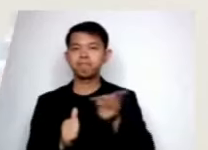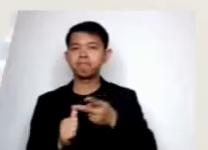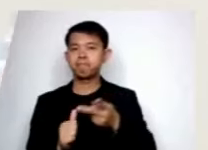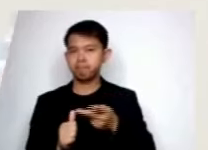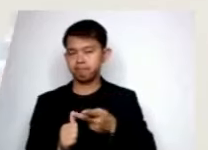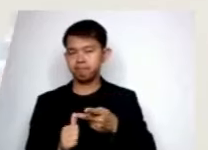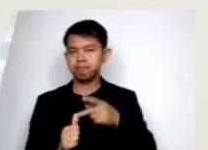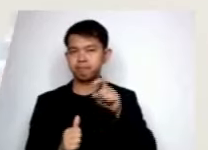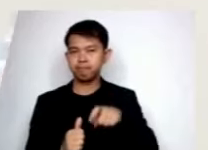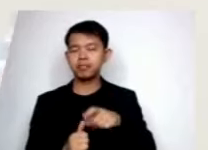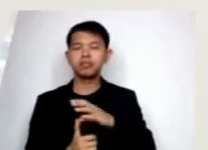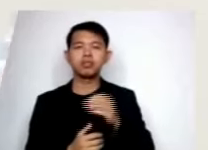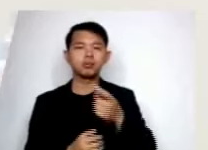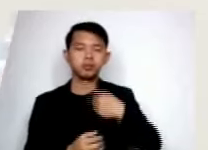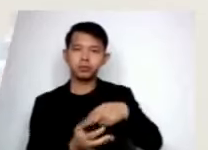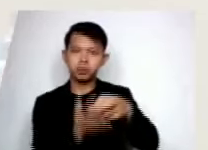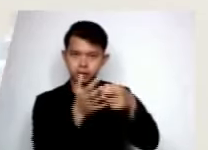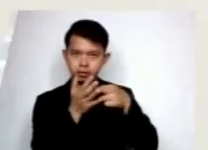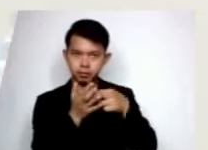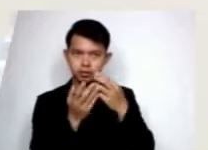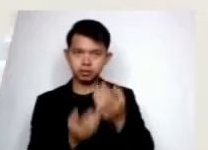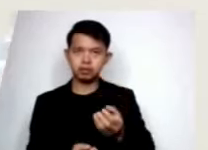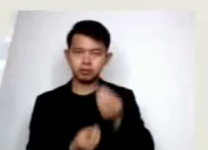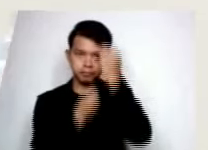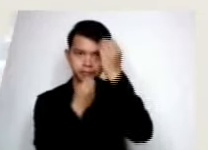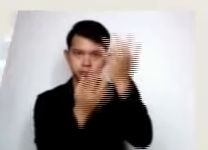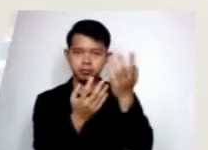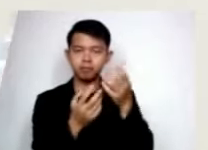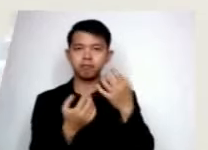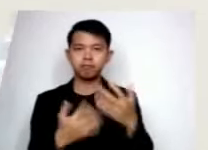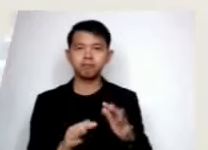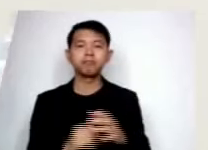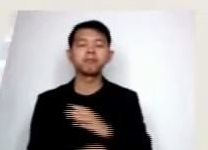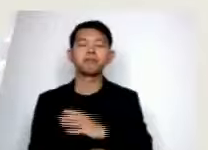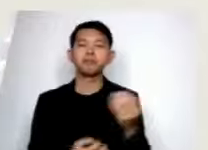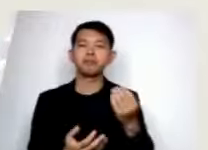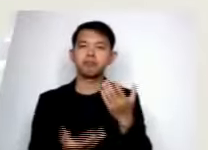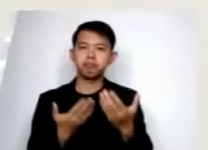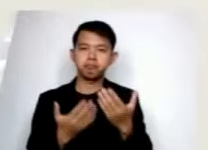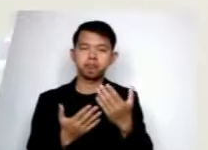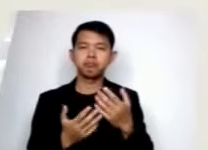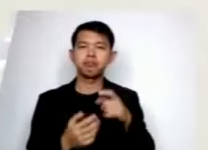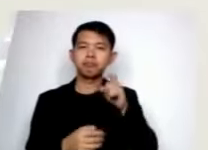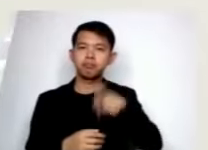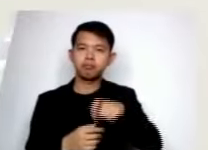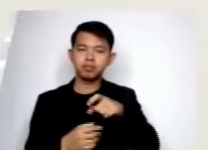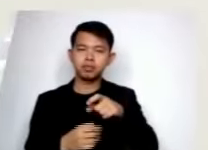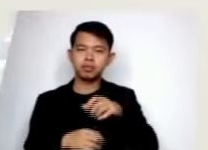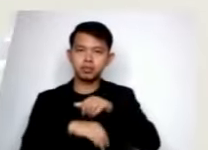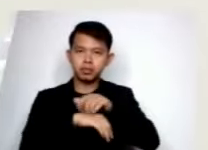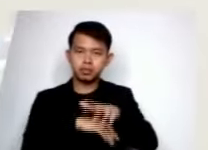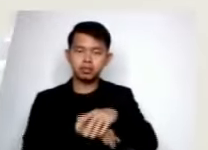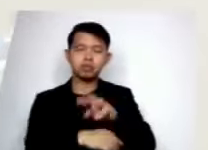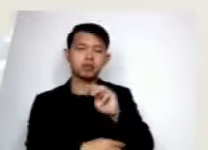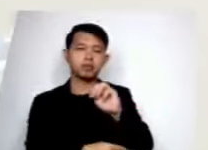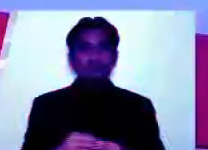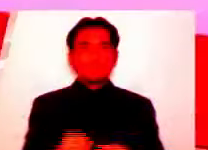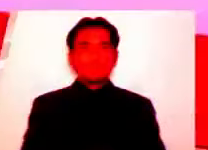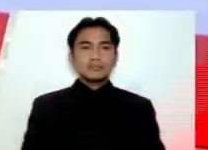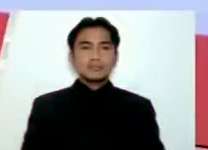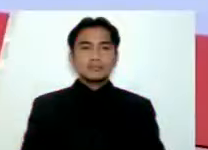requested for that and even for a possible deployment of a mobile water